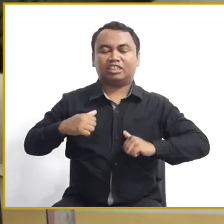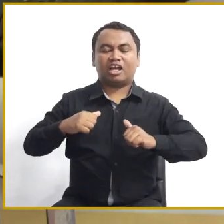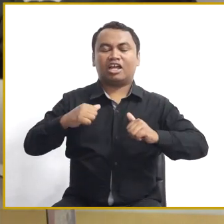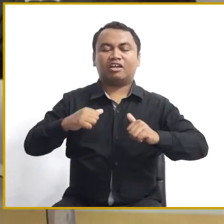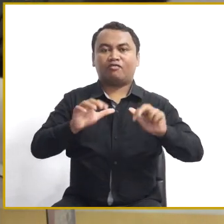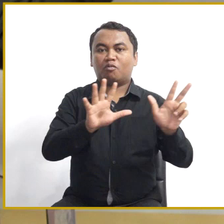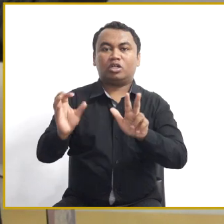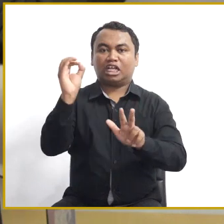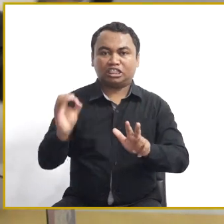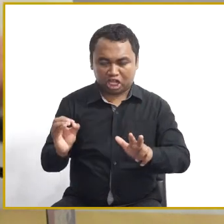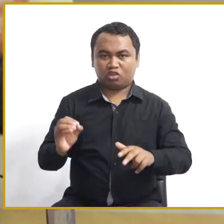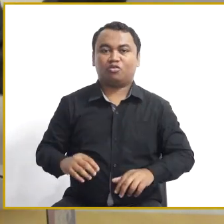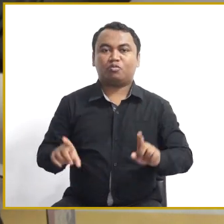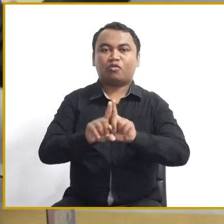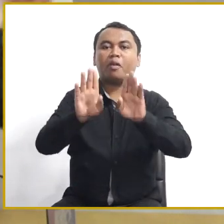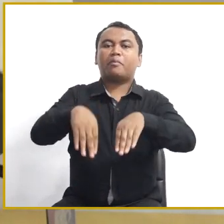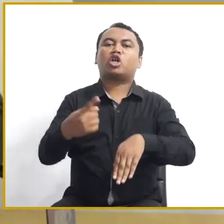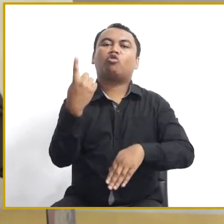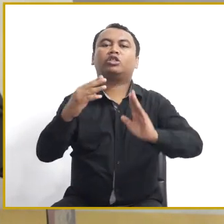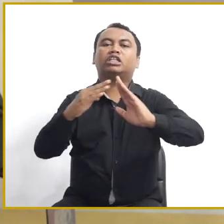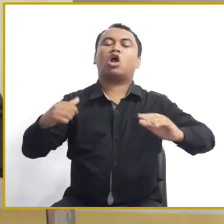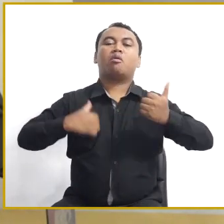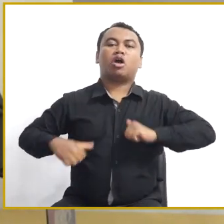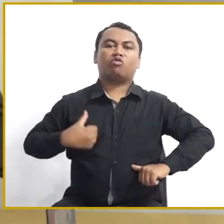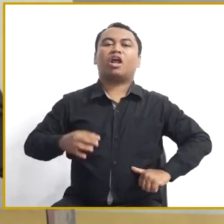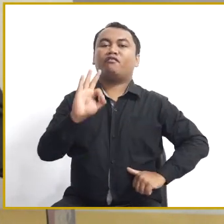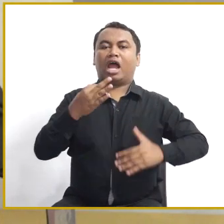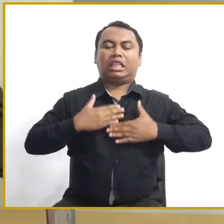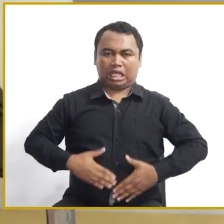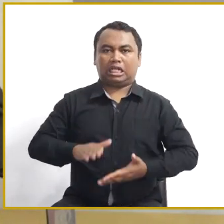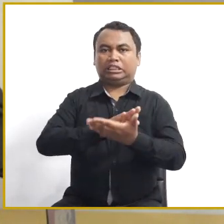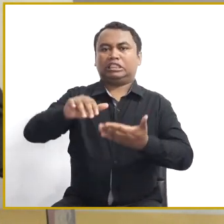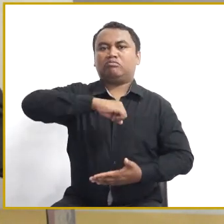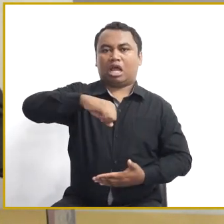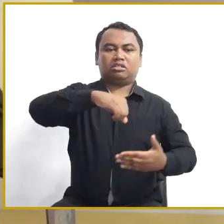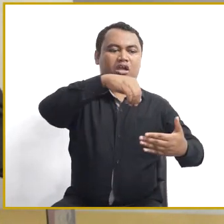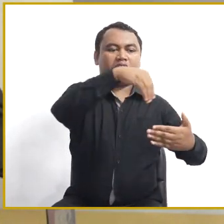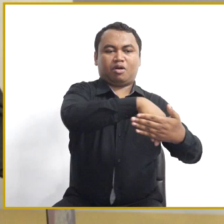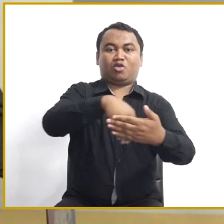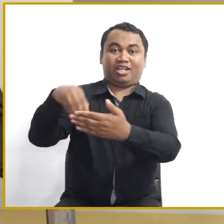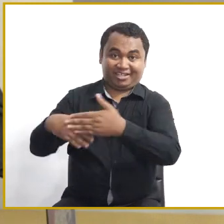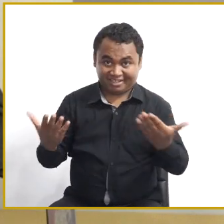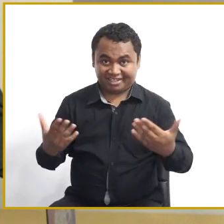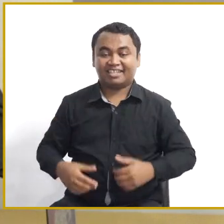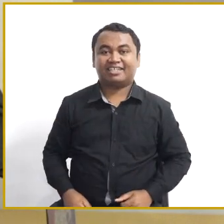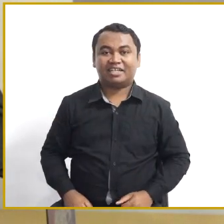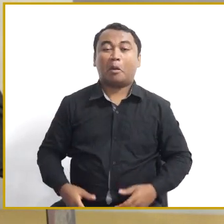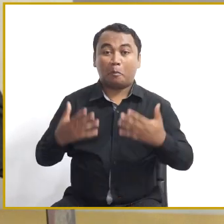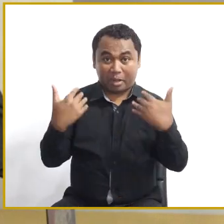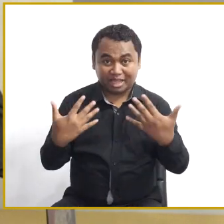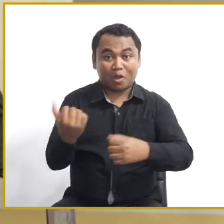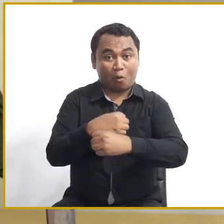lavitra ako raha mipetraka eto akaikikaikety fotsiny a, dehibe ny vehivavy manjaitra fa tsy